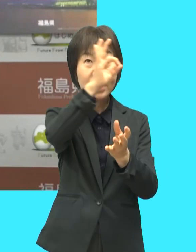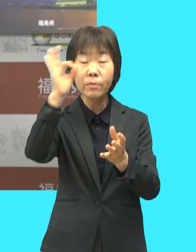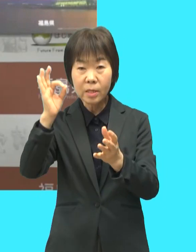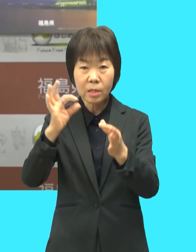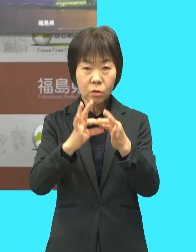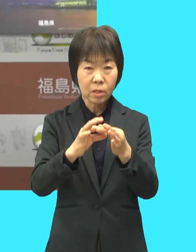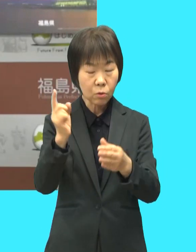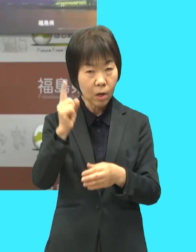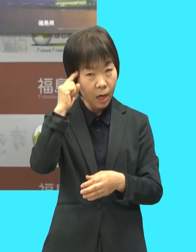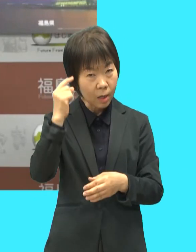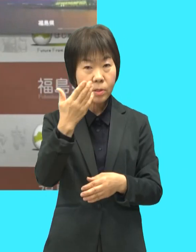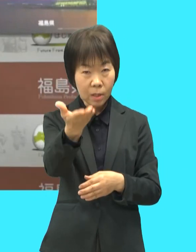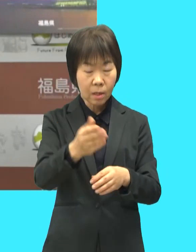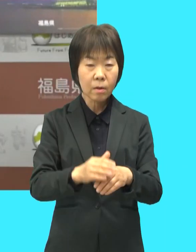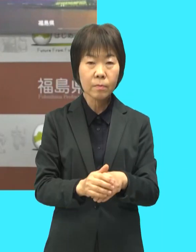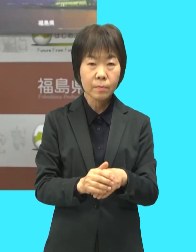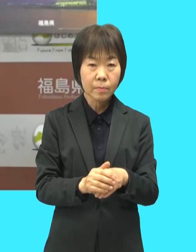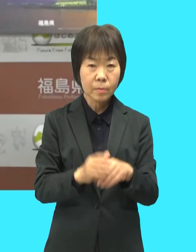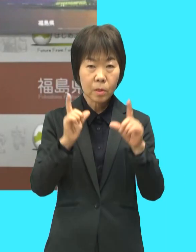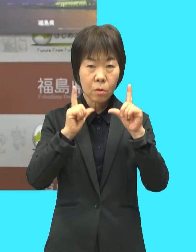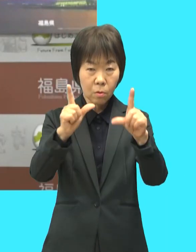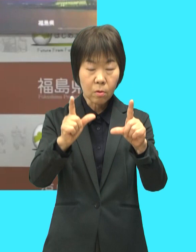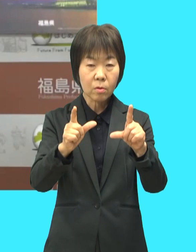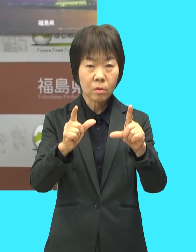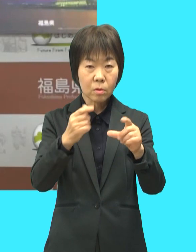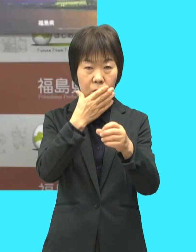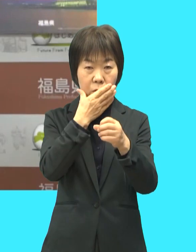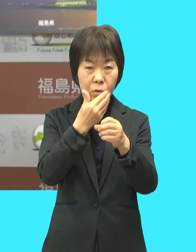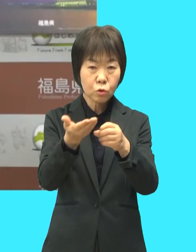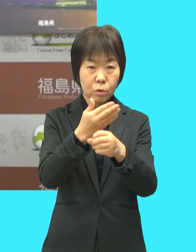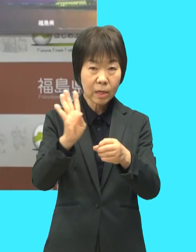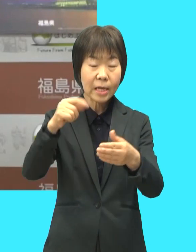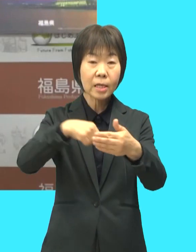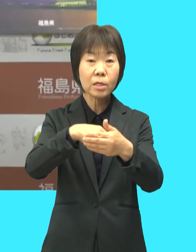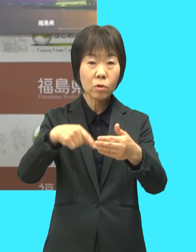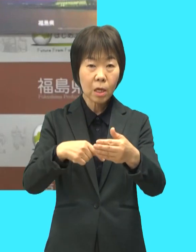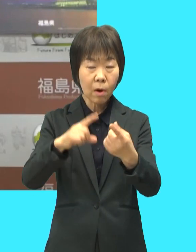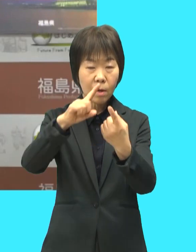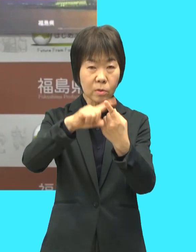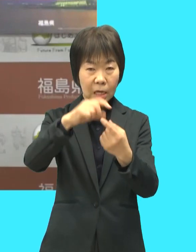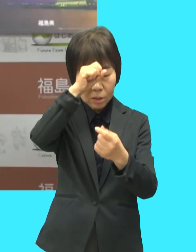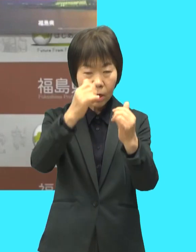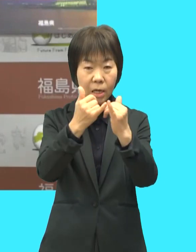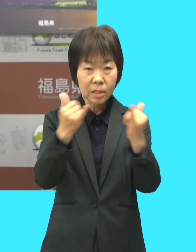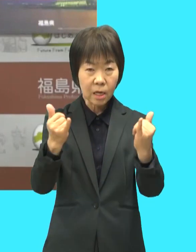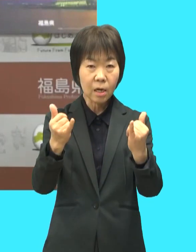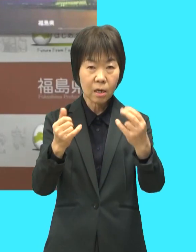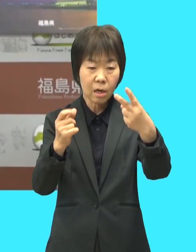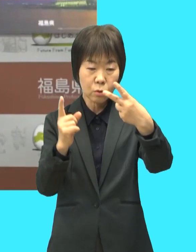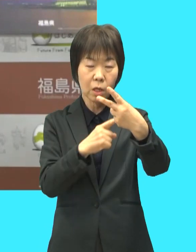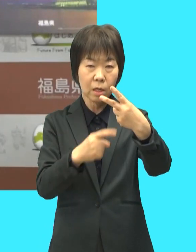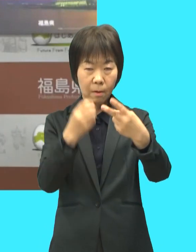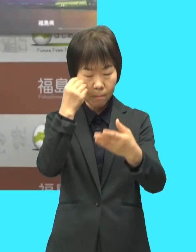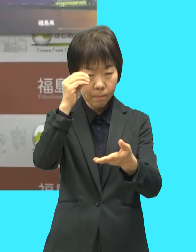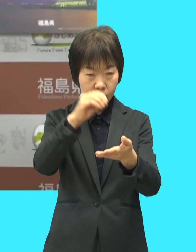どういうスタンスでありますでしょうか。 まず福島県内においては陽性患者の方が2例発令をして